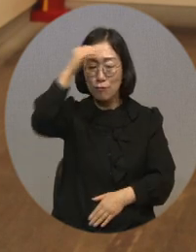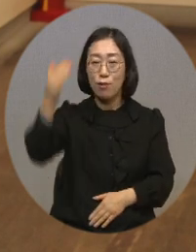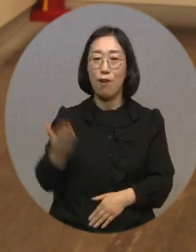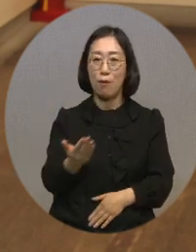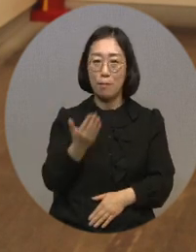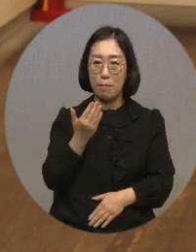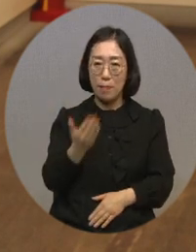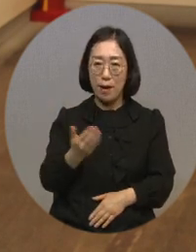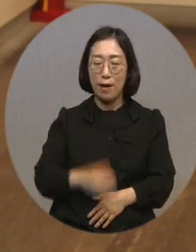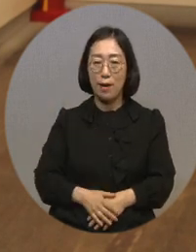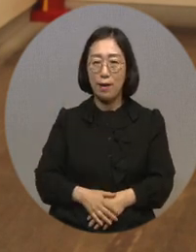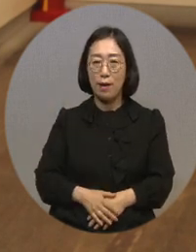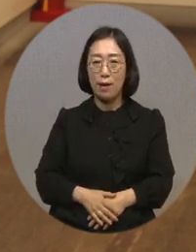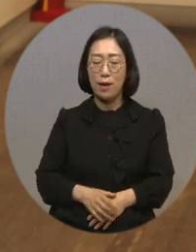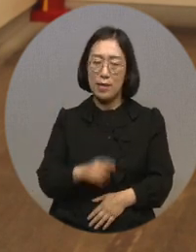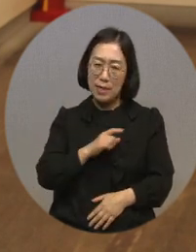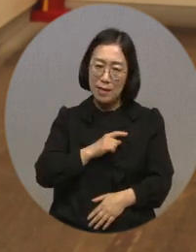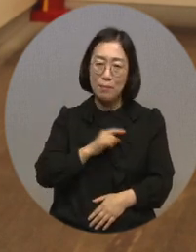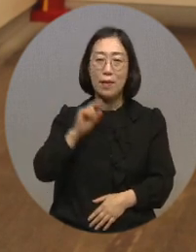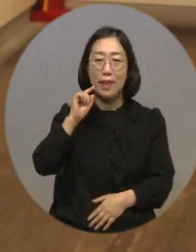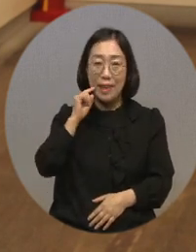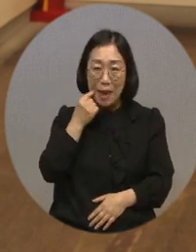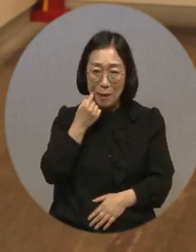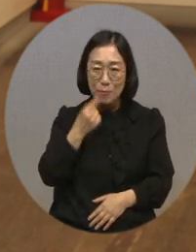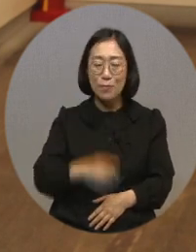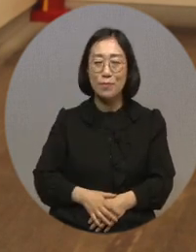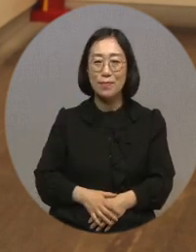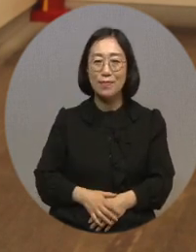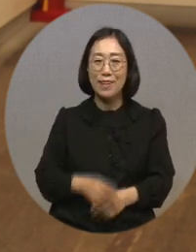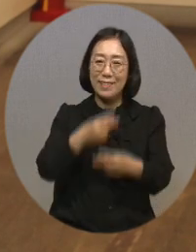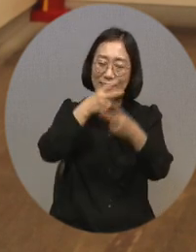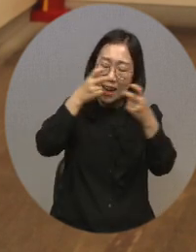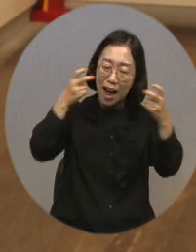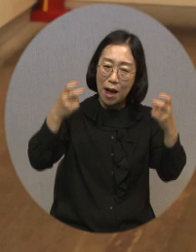있습니다. 이름부터 사랑스러운 고양이 꿀잠